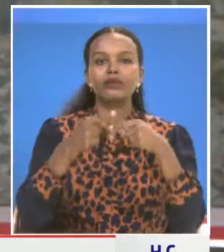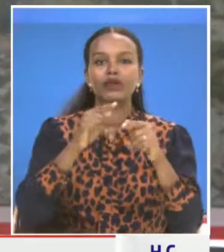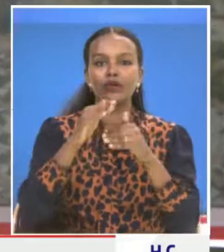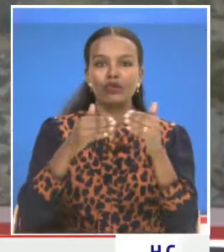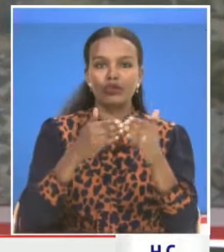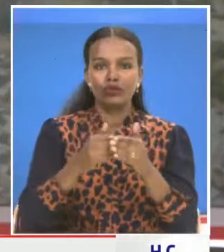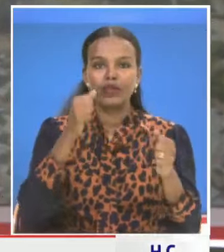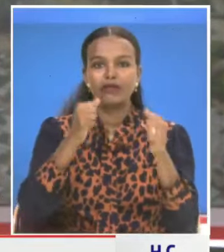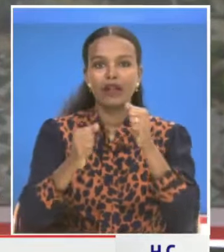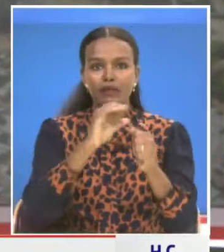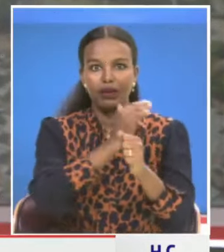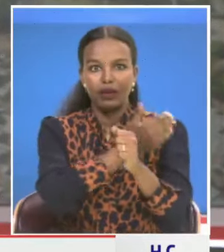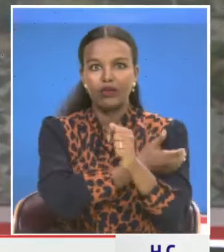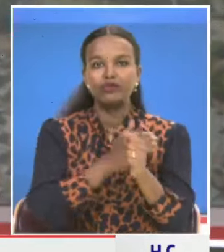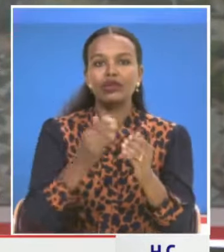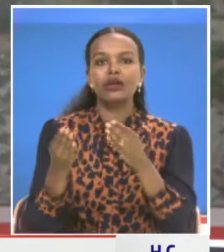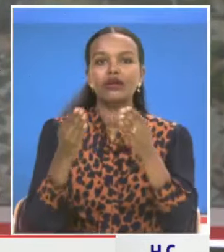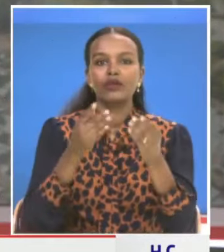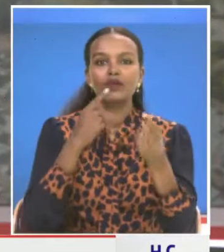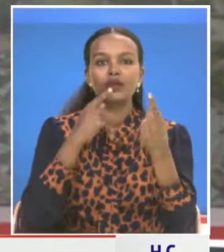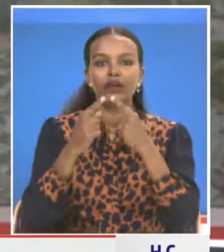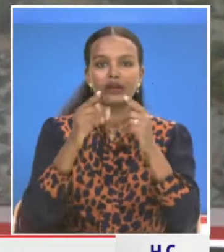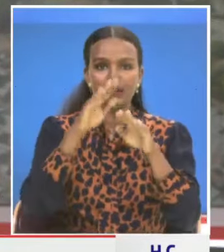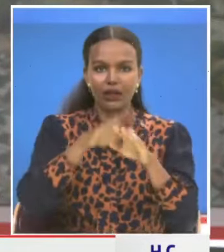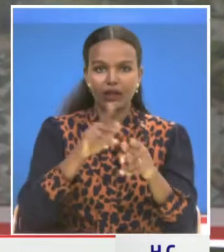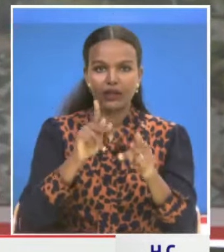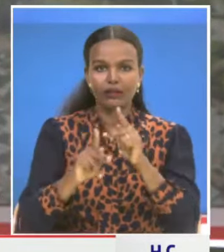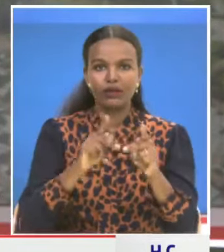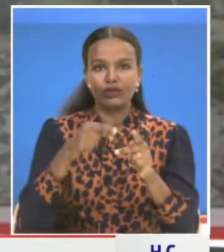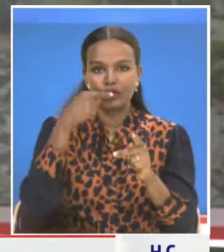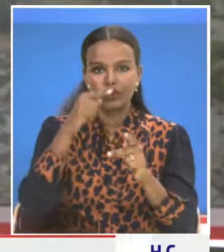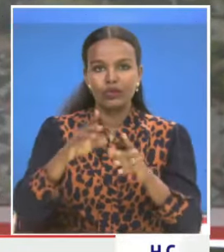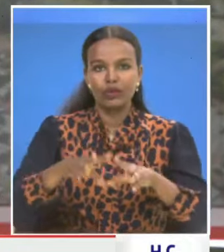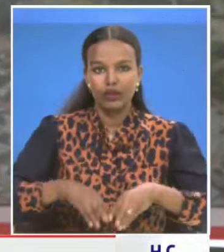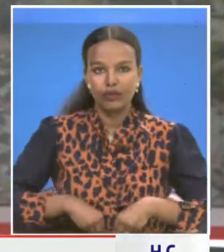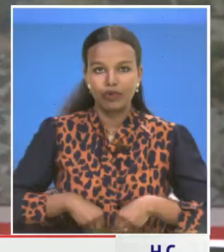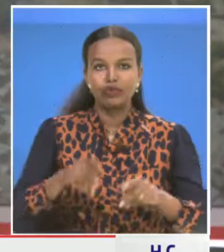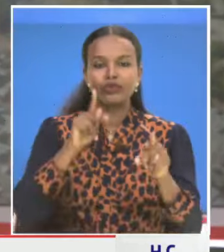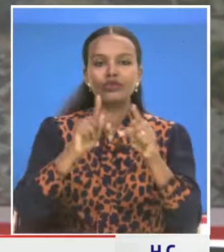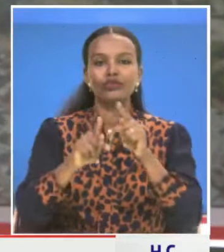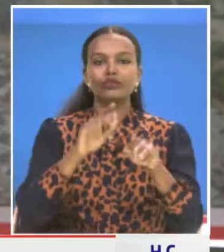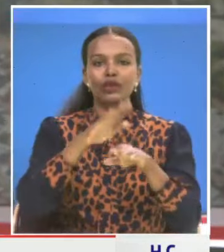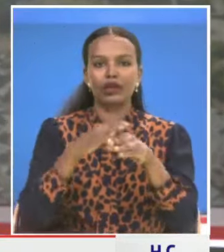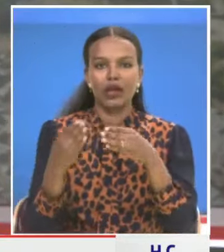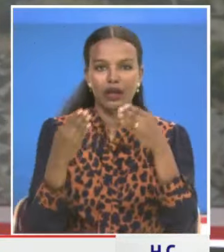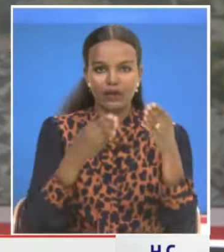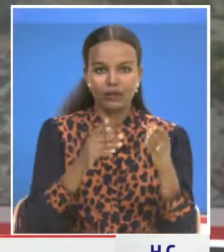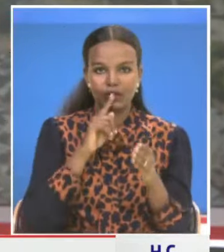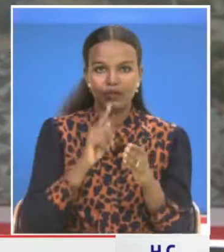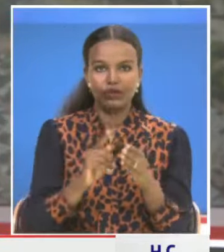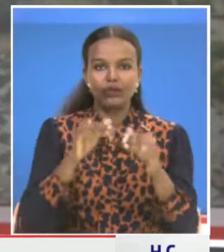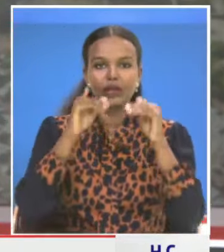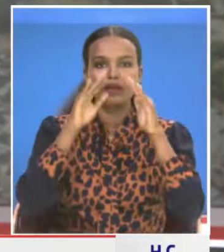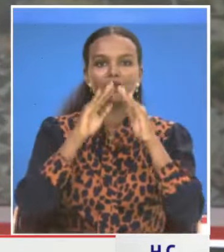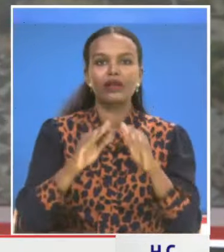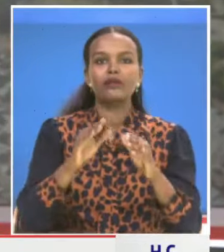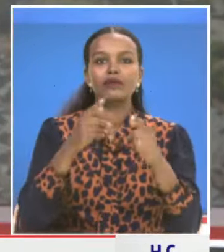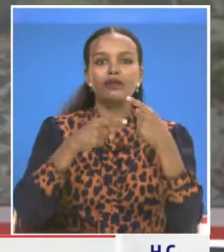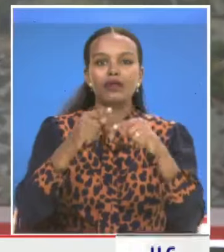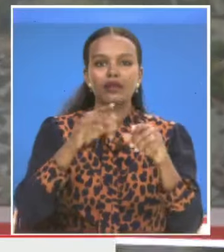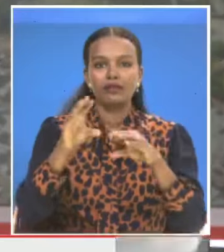ሁሉም ተፋላሚ ኃይሎች የቀረበውን የድርድር ጥሪ ለህዝባቸው ሲሉ እንዲቀበሉም ህዝቡ ጥሪ እያቀረበ ነው። ዘላቂ ሰላም